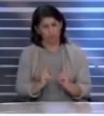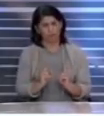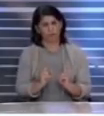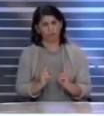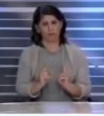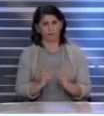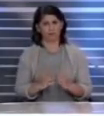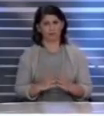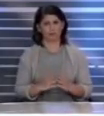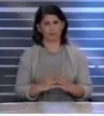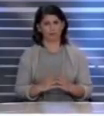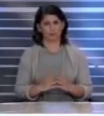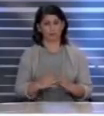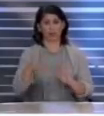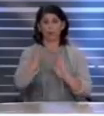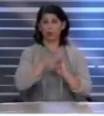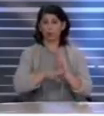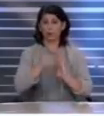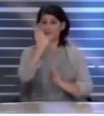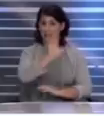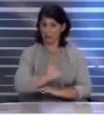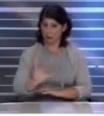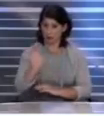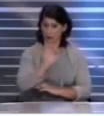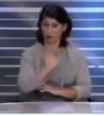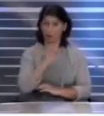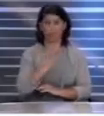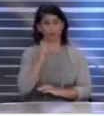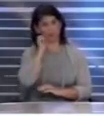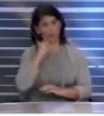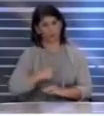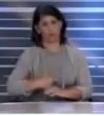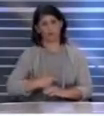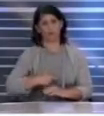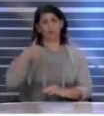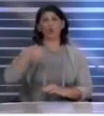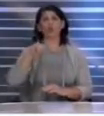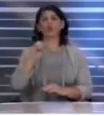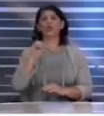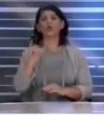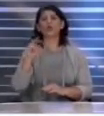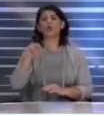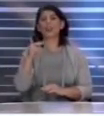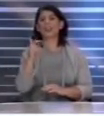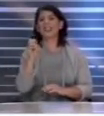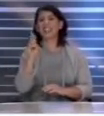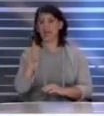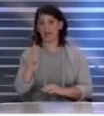για το πρόγραμμα της Ευρώπης που φέρει το όνομά μου, το πρόγραμμα Juncker. Στην